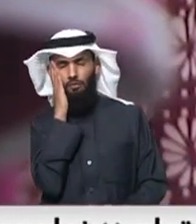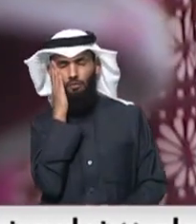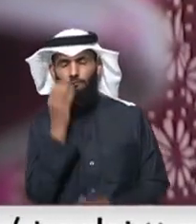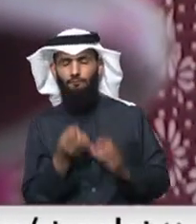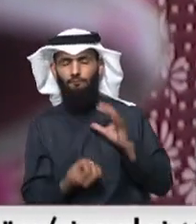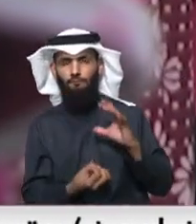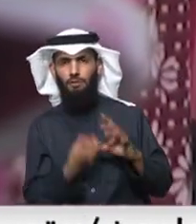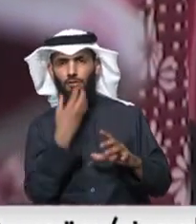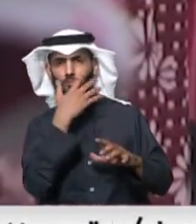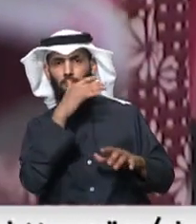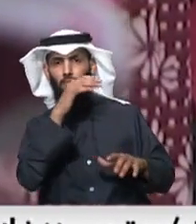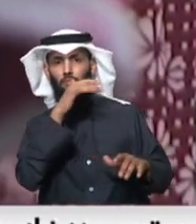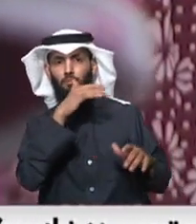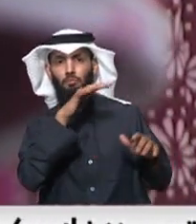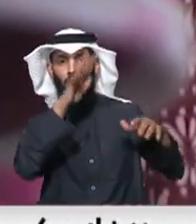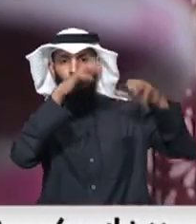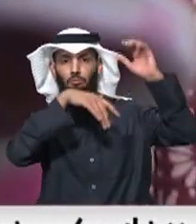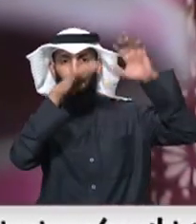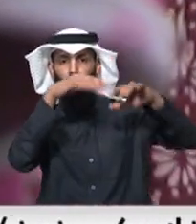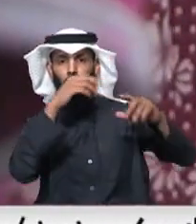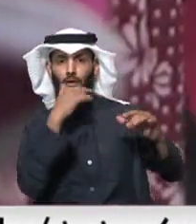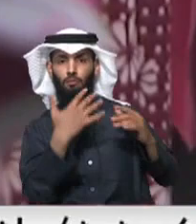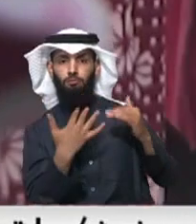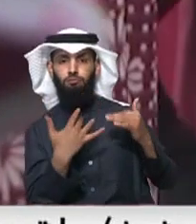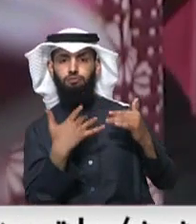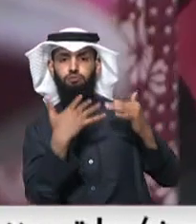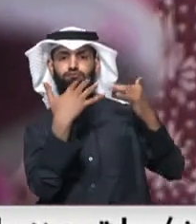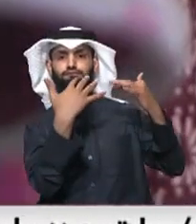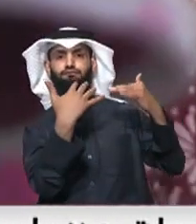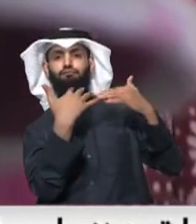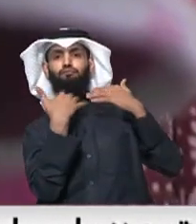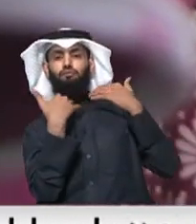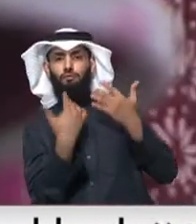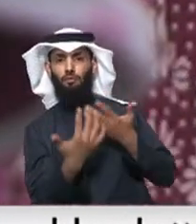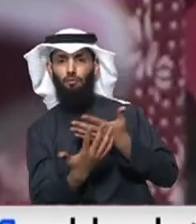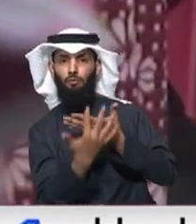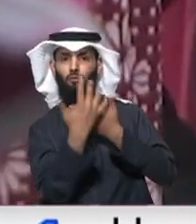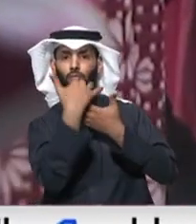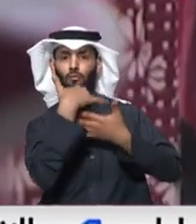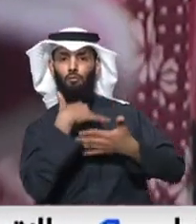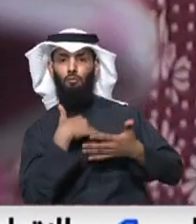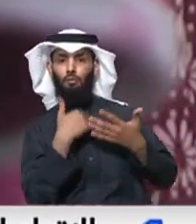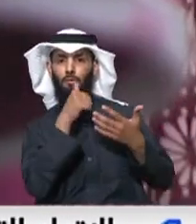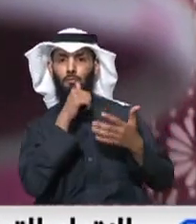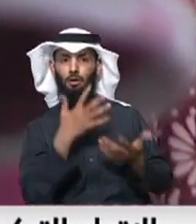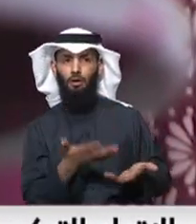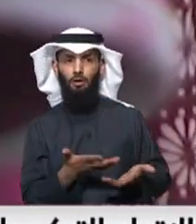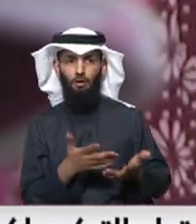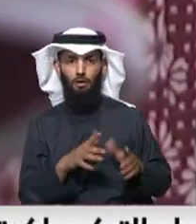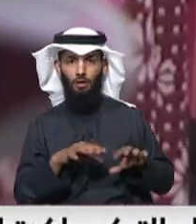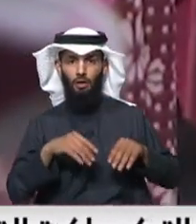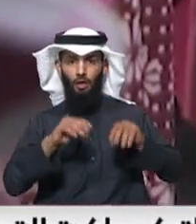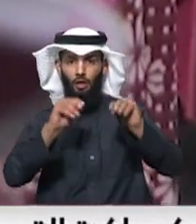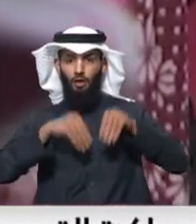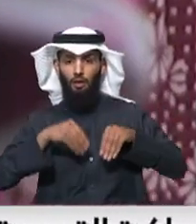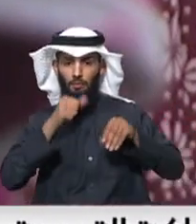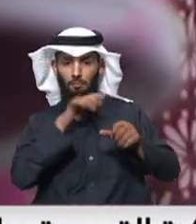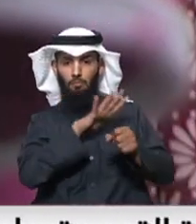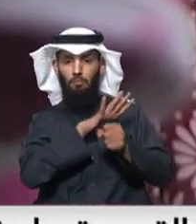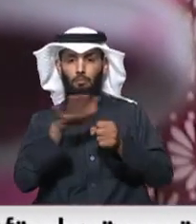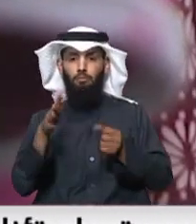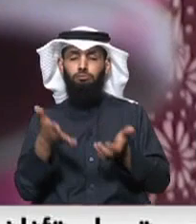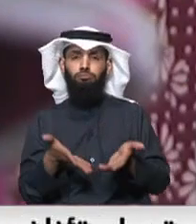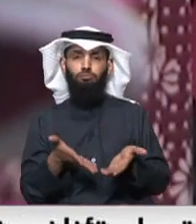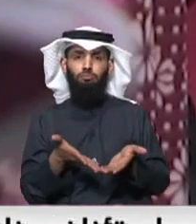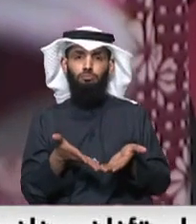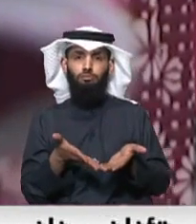المكنسة نسحب المية، حطينا سطولة انتلى الفراش وصلتنا المية هان، وتو والله